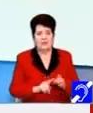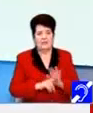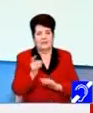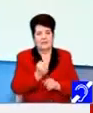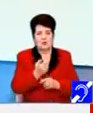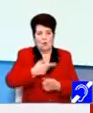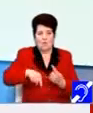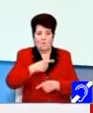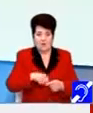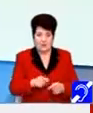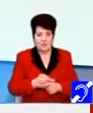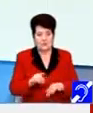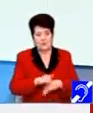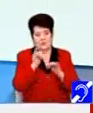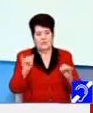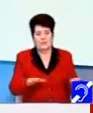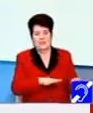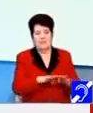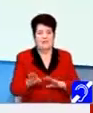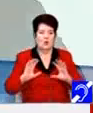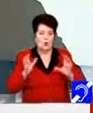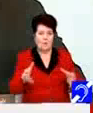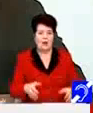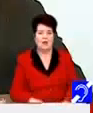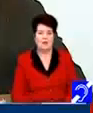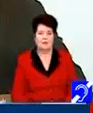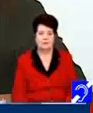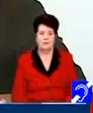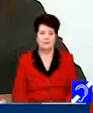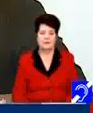o afacere și chiar să o extindă la nivel global.